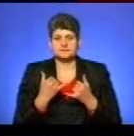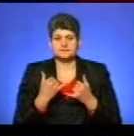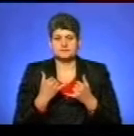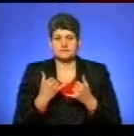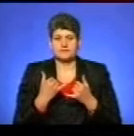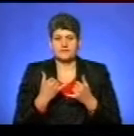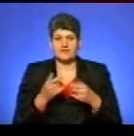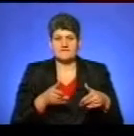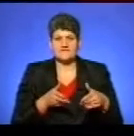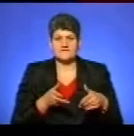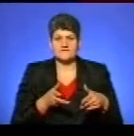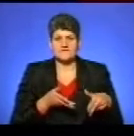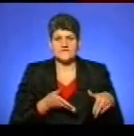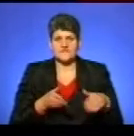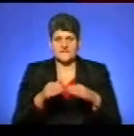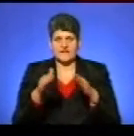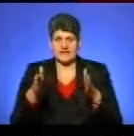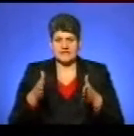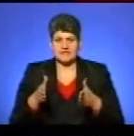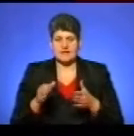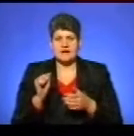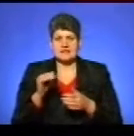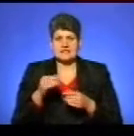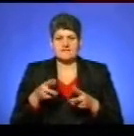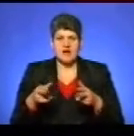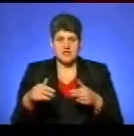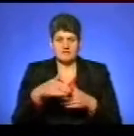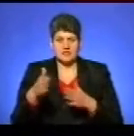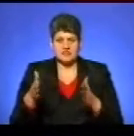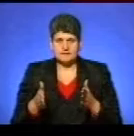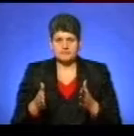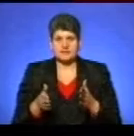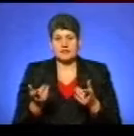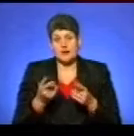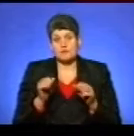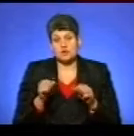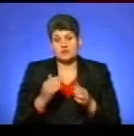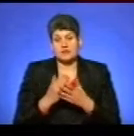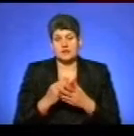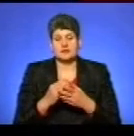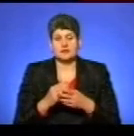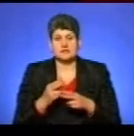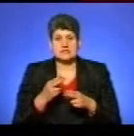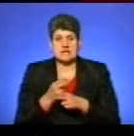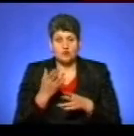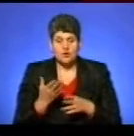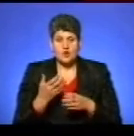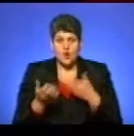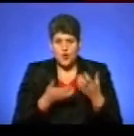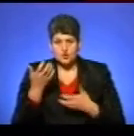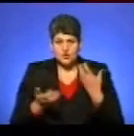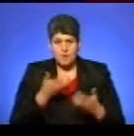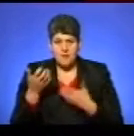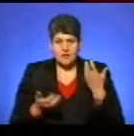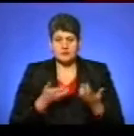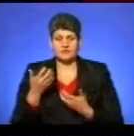зарізали асфальт на місці проходження траси, де ймовірний є затор. І розкопали